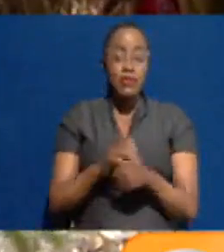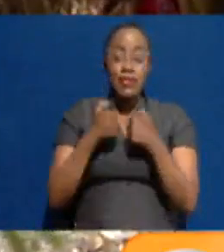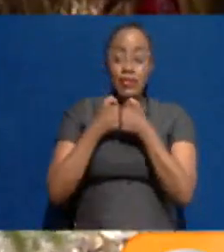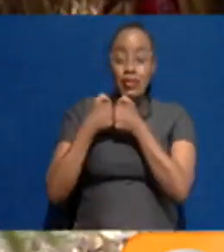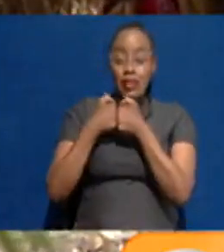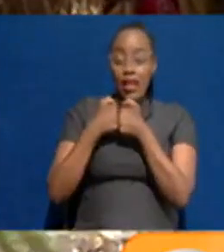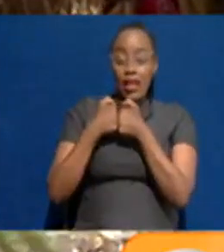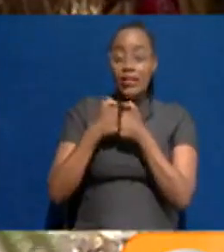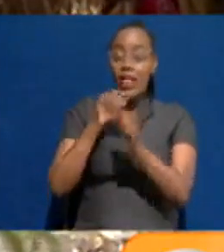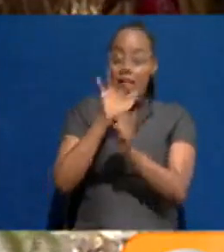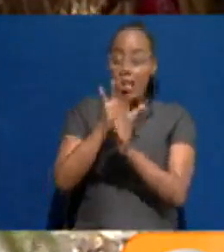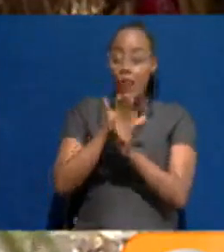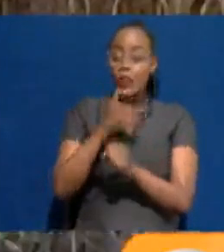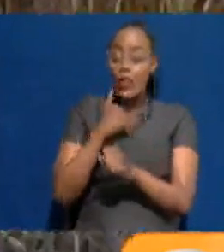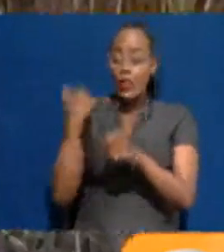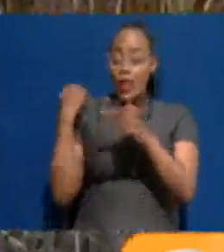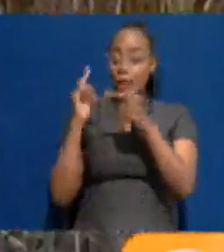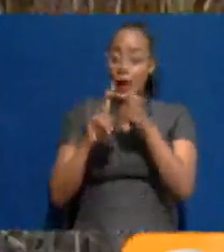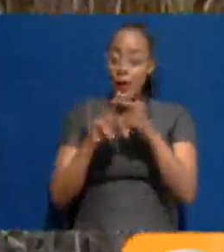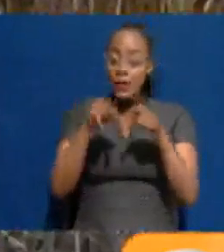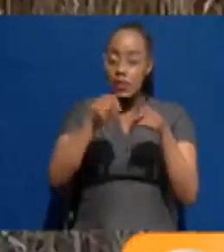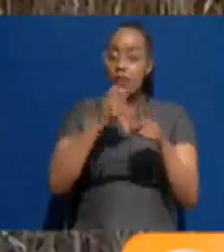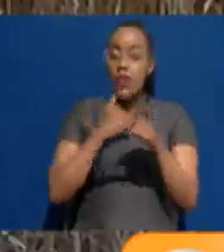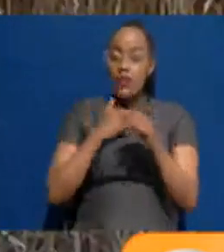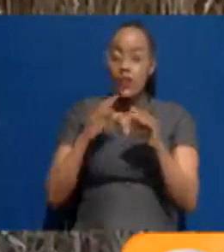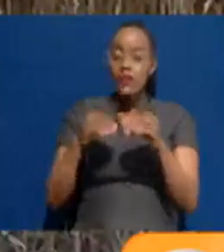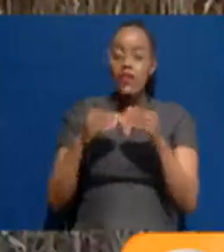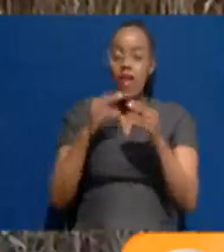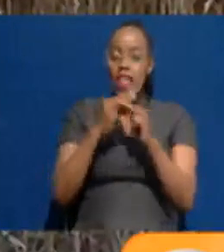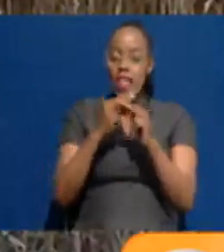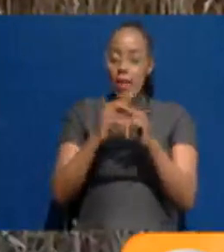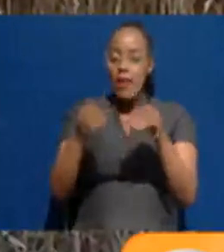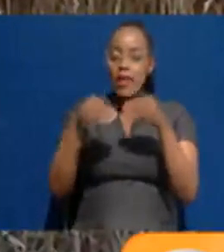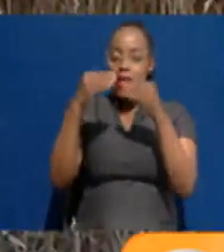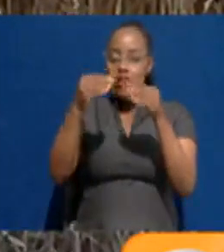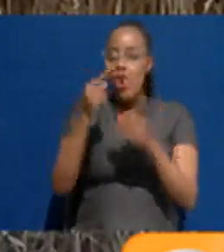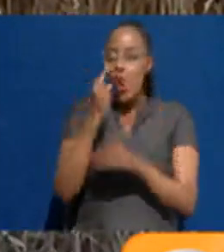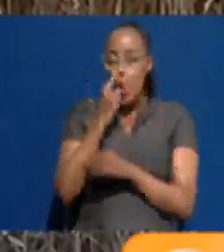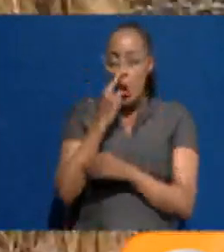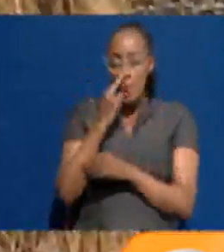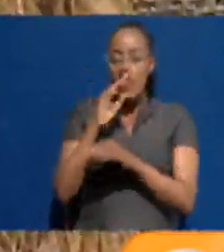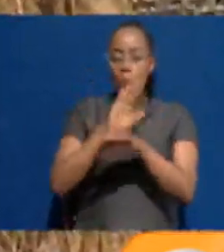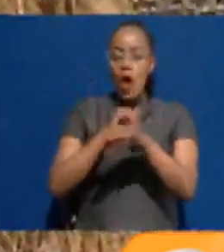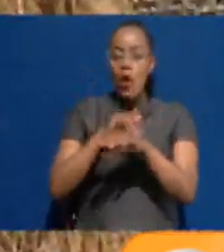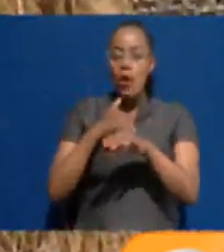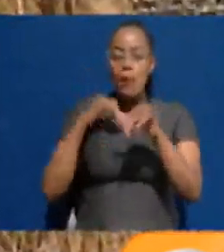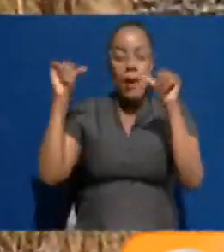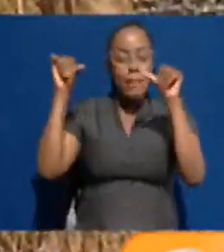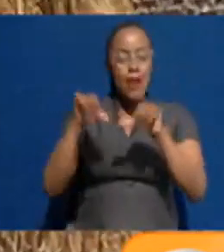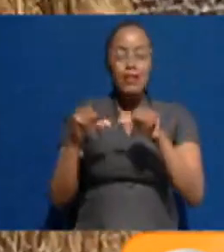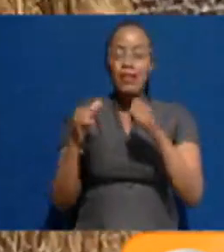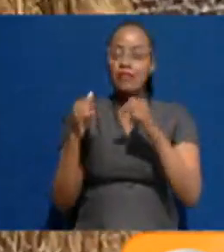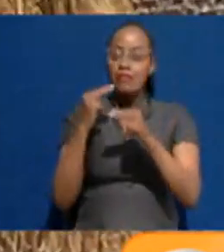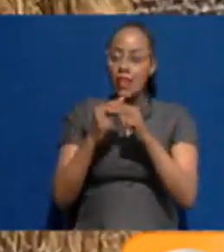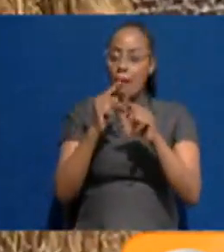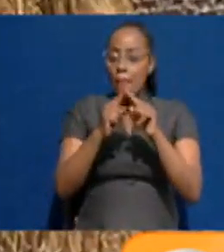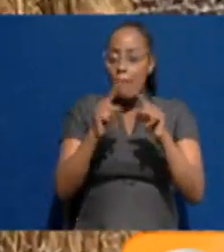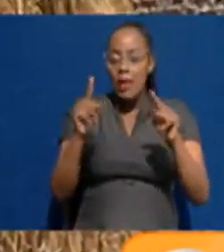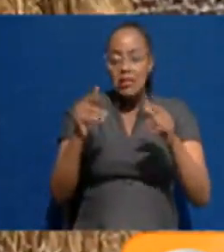Changamoto zilikuwa mingi. Kwanza walikuwa wamenitolea jina hasa ya kinyumbani, walikuwa wananiita jina mbaya sana,